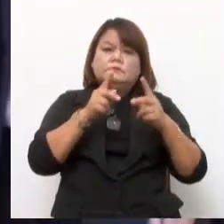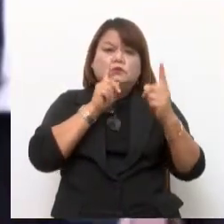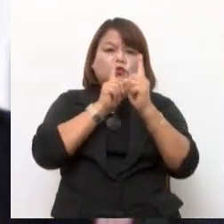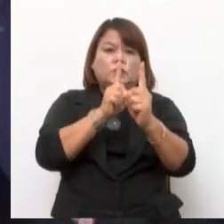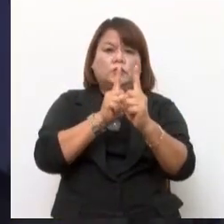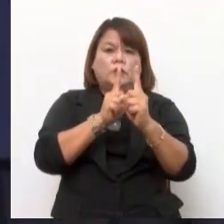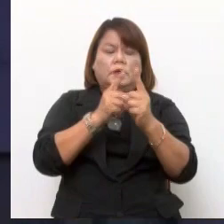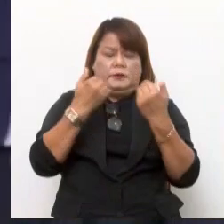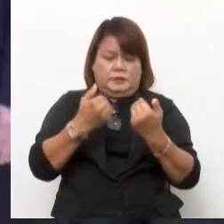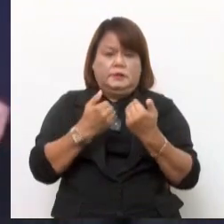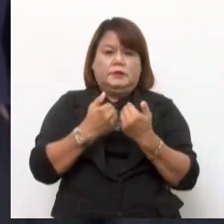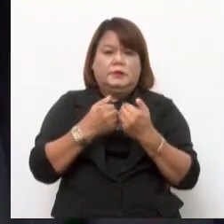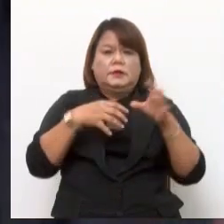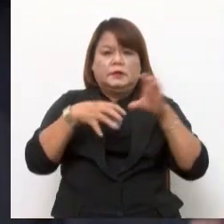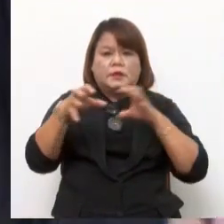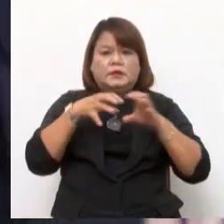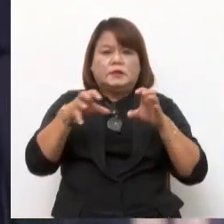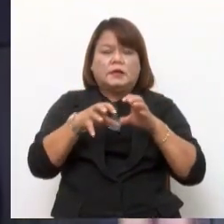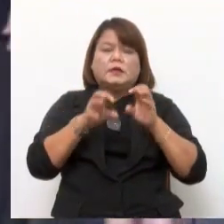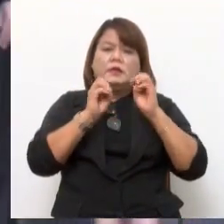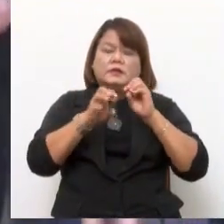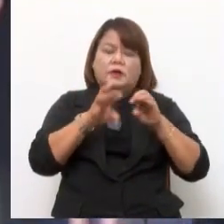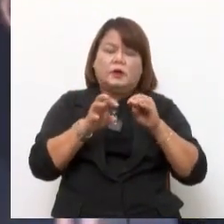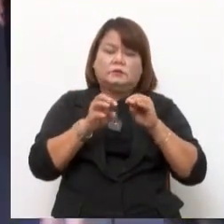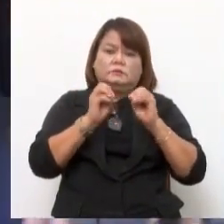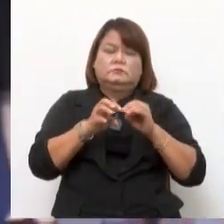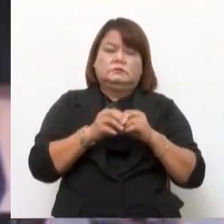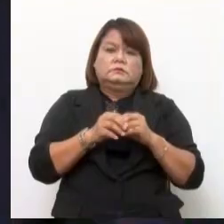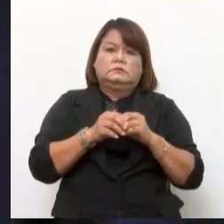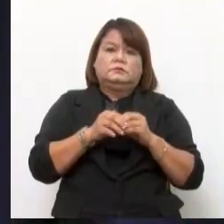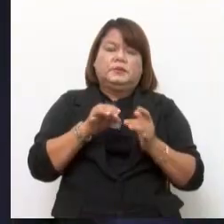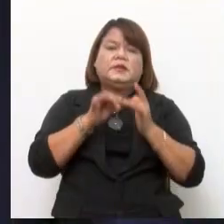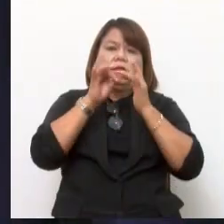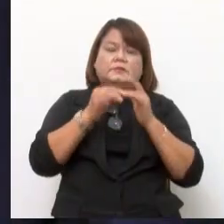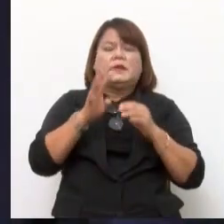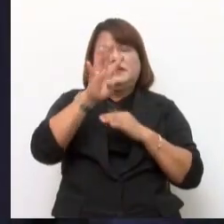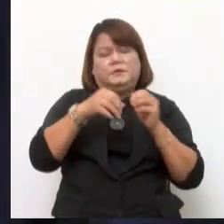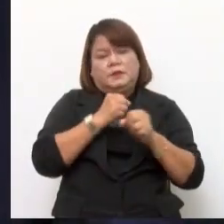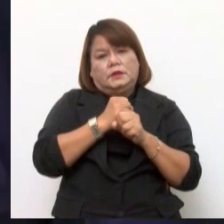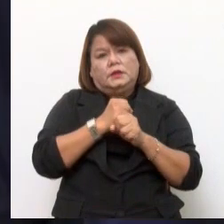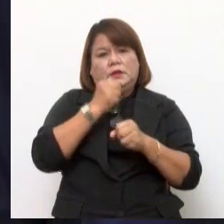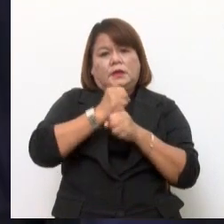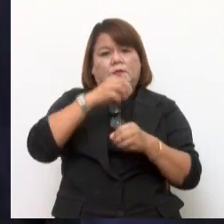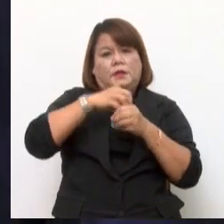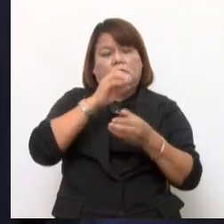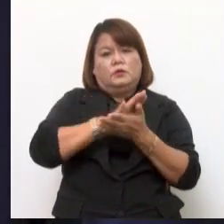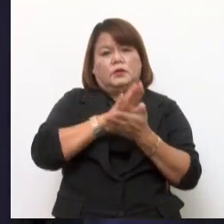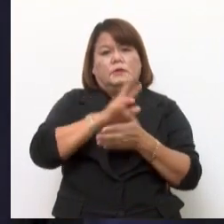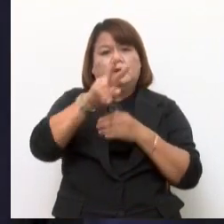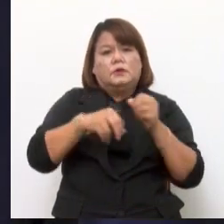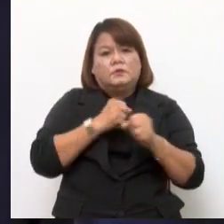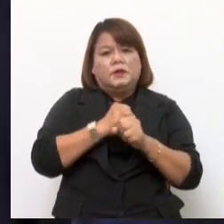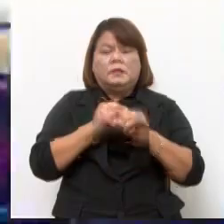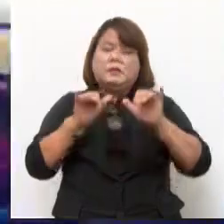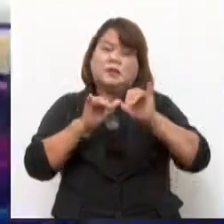4ปีแล้วก็ทำในภายในโรงเรียนมา2ปีและผมคิดว่าที่ทำมา2ปีนี้เป็นการขยายผล